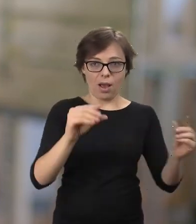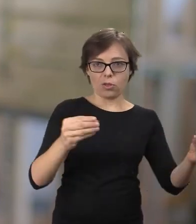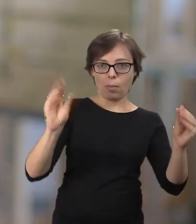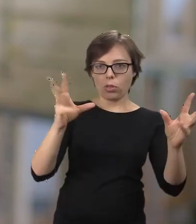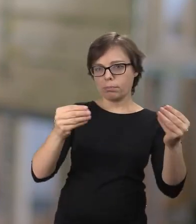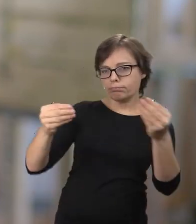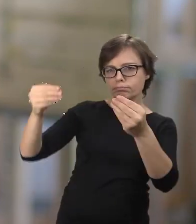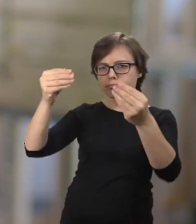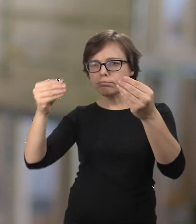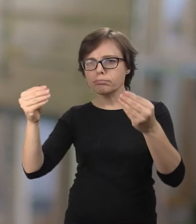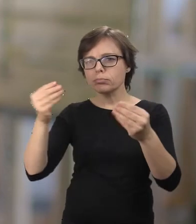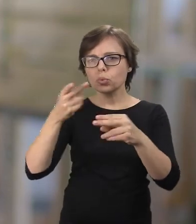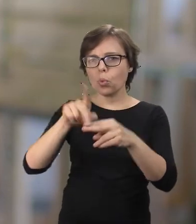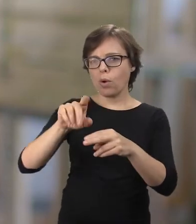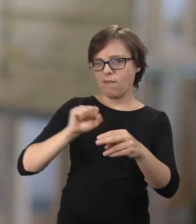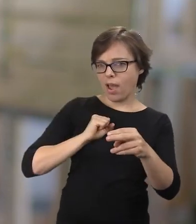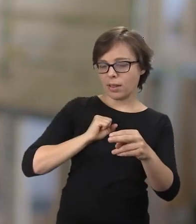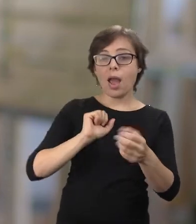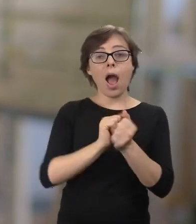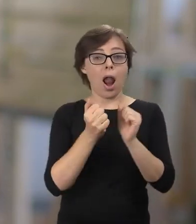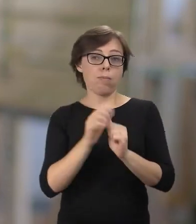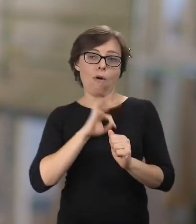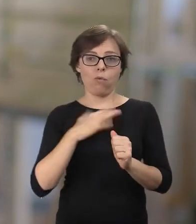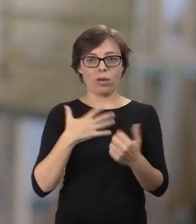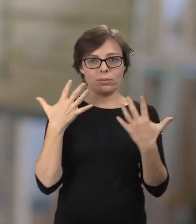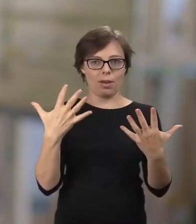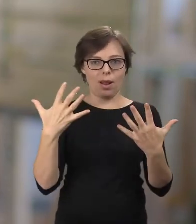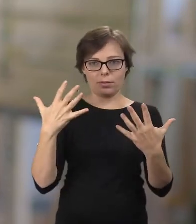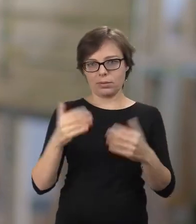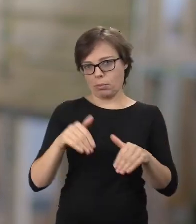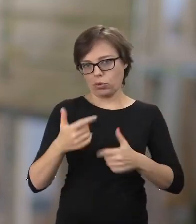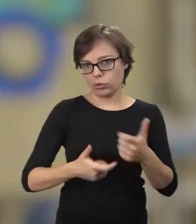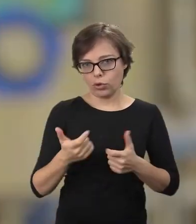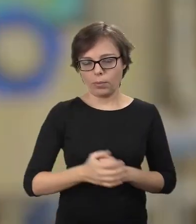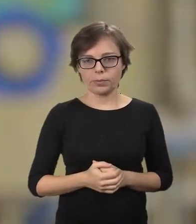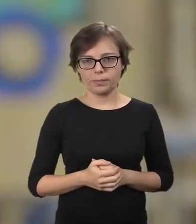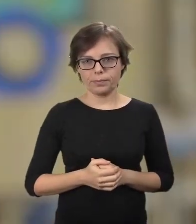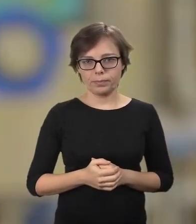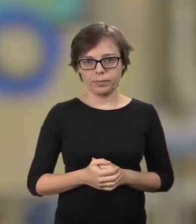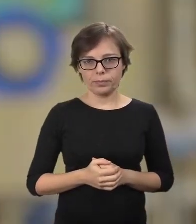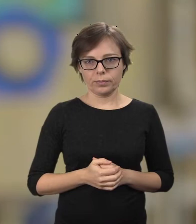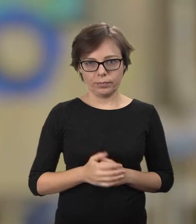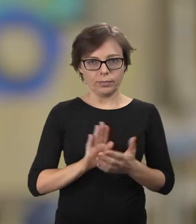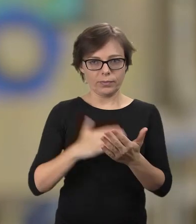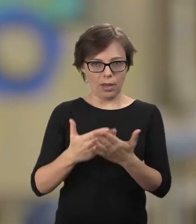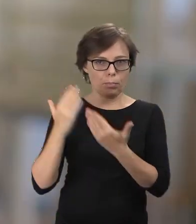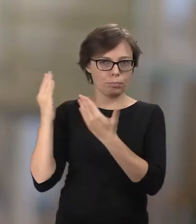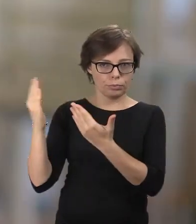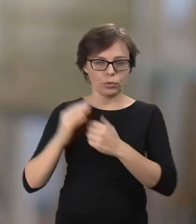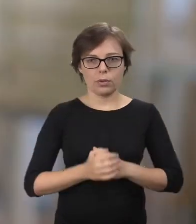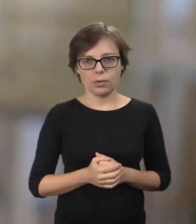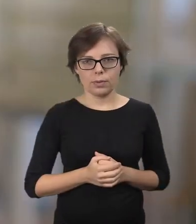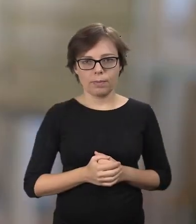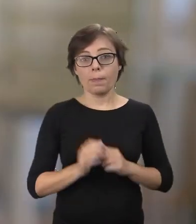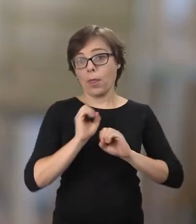jest interesujące w naszej kompozycji, ale możemy też użyć naszego własnego ciała. W ten sposób składając